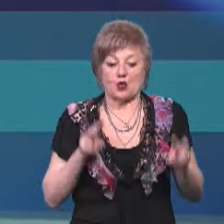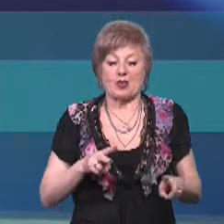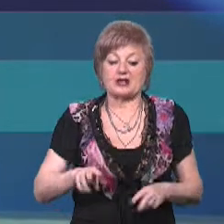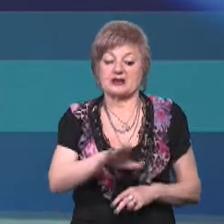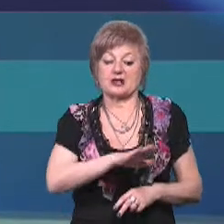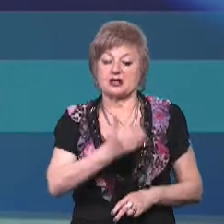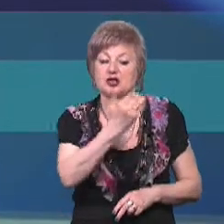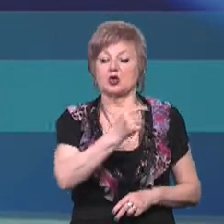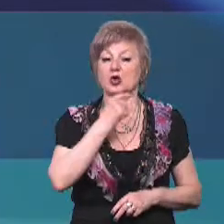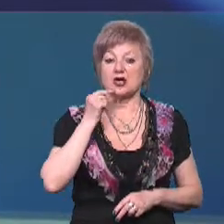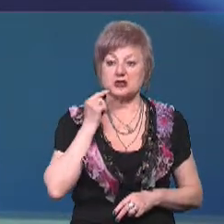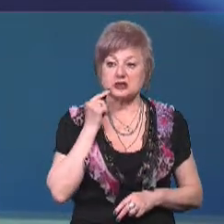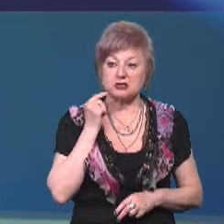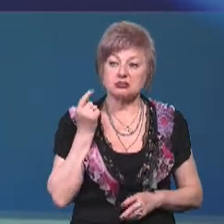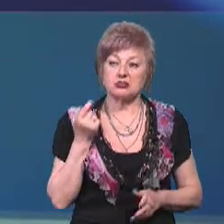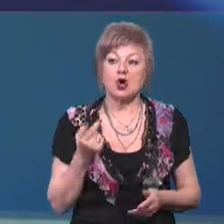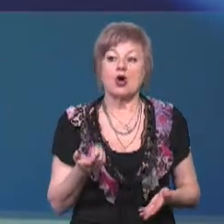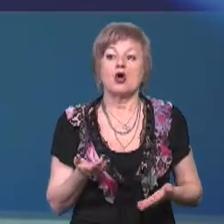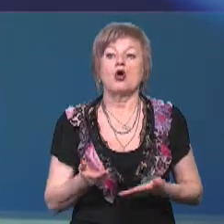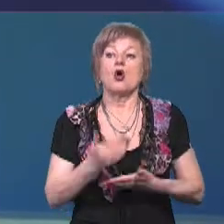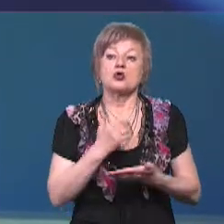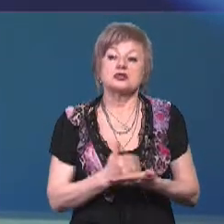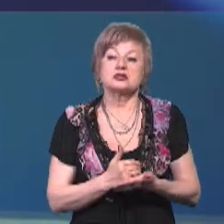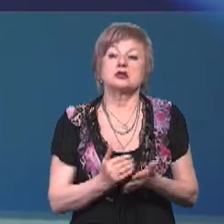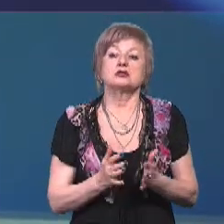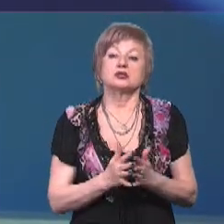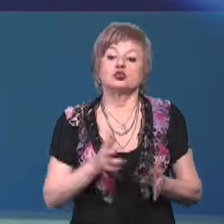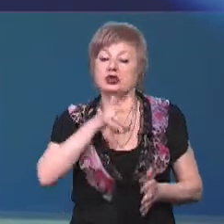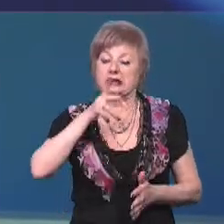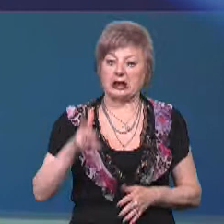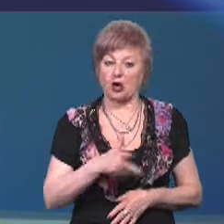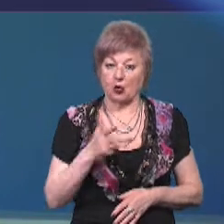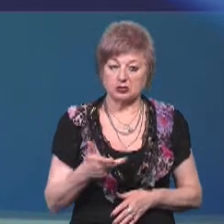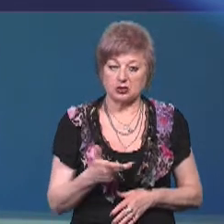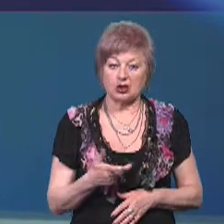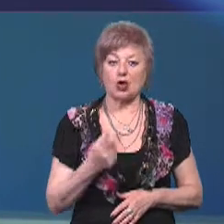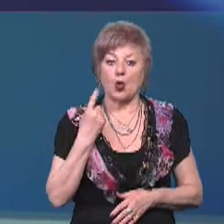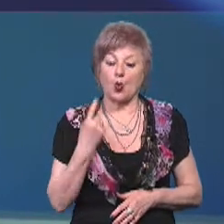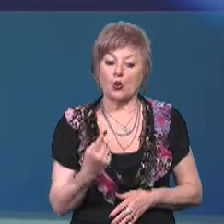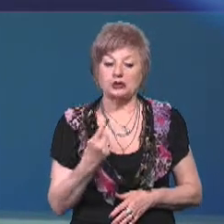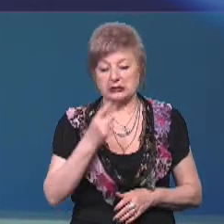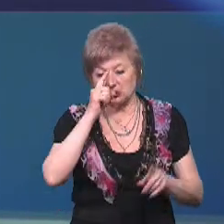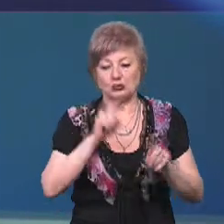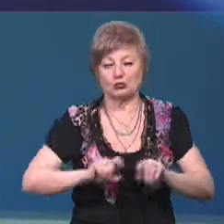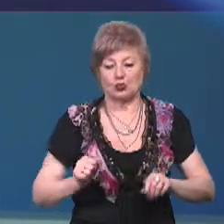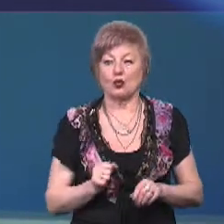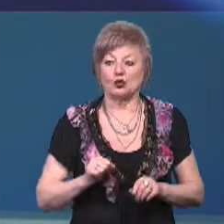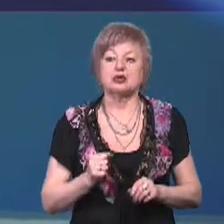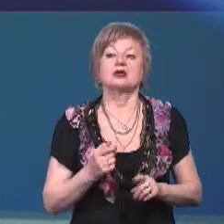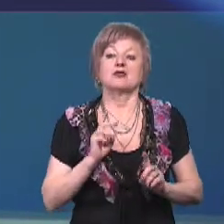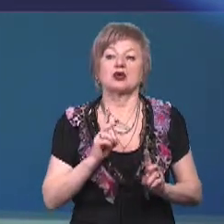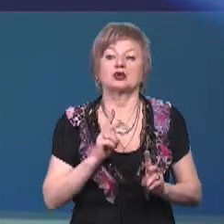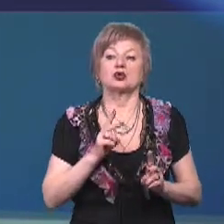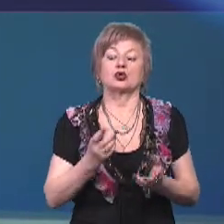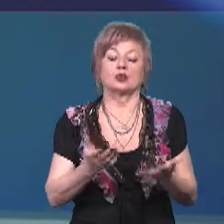Російської Федерації. Останні вже більше ніж 3 роки. Один з моїх найближчих побратимів, який приймав участь у